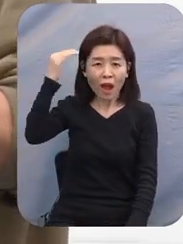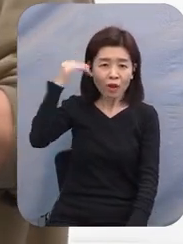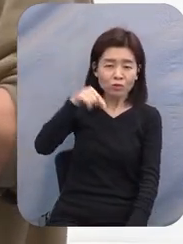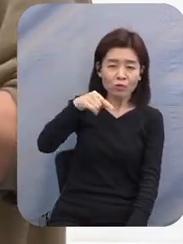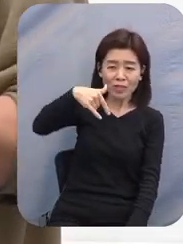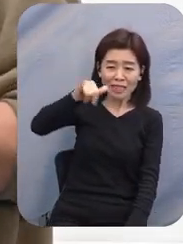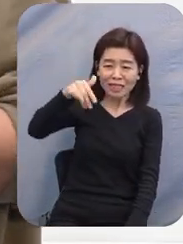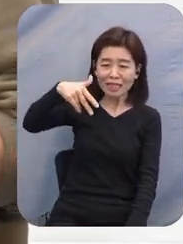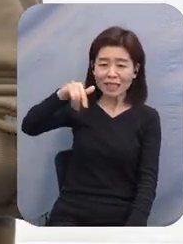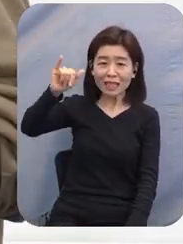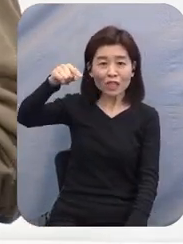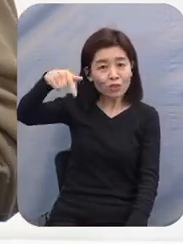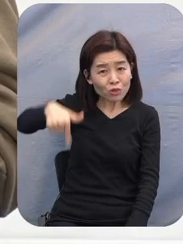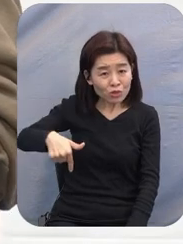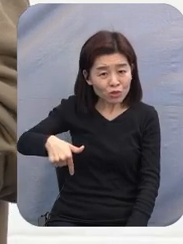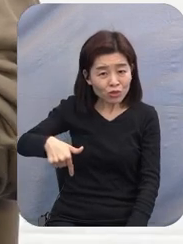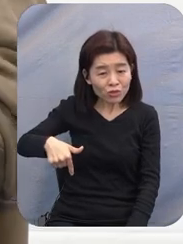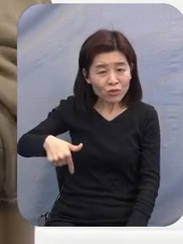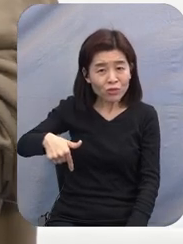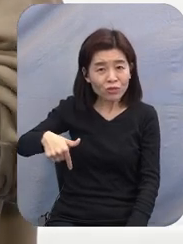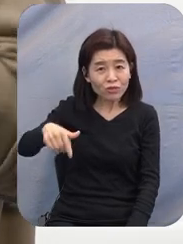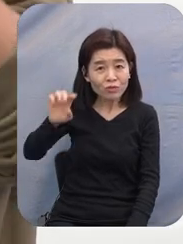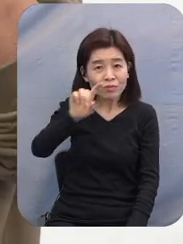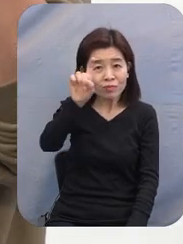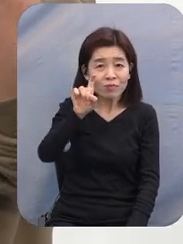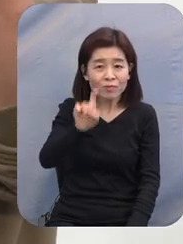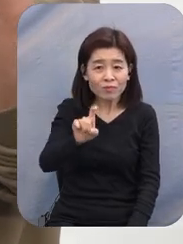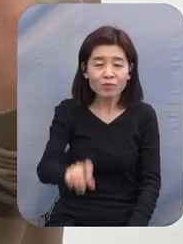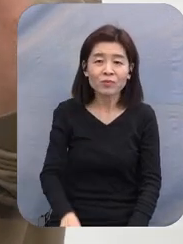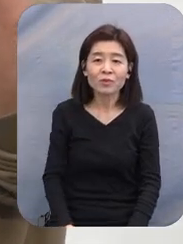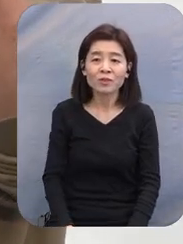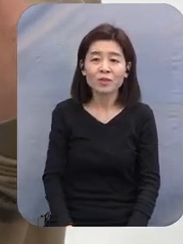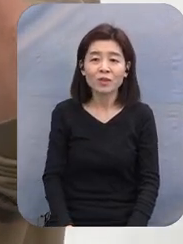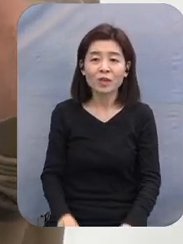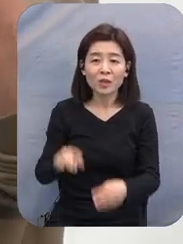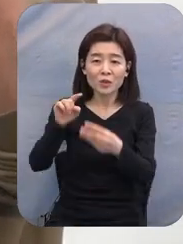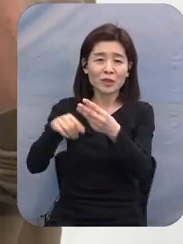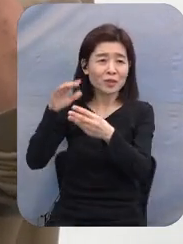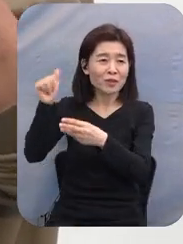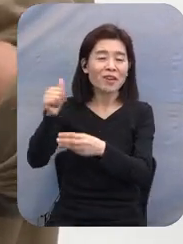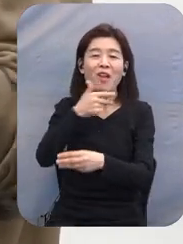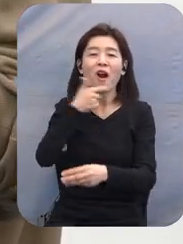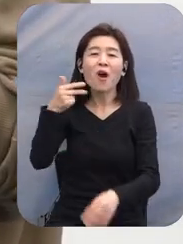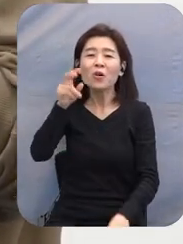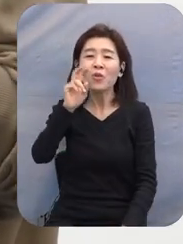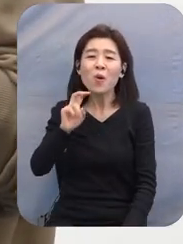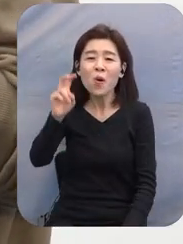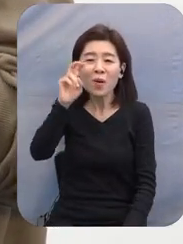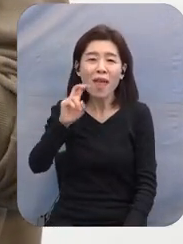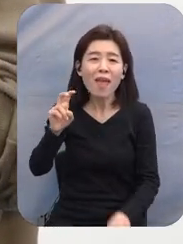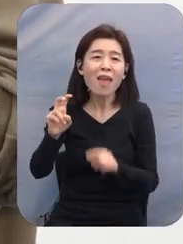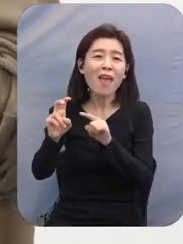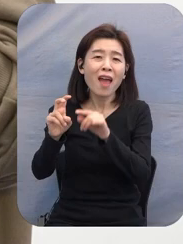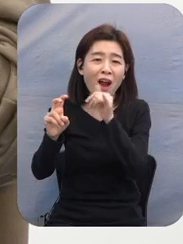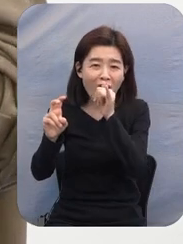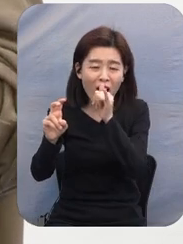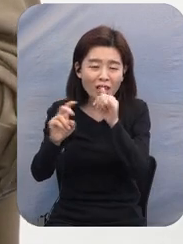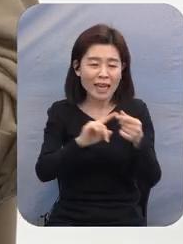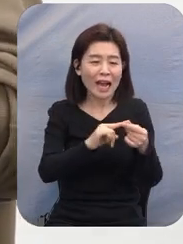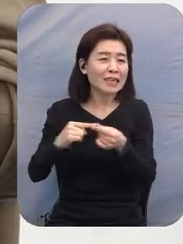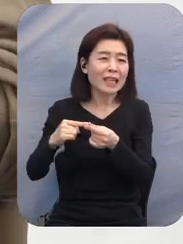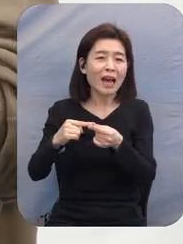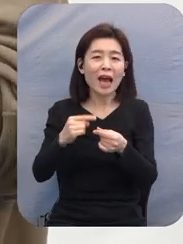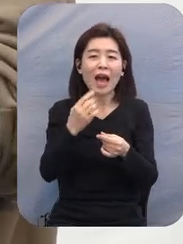부제는 Bye Bye Miss American Pie. 윤석열이 가서 부른 노래가 이 노래죠. 근데 이 대목은 부르지 않았습니다. 이유가